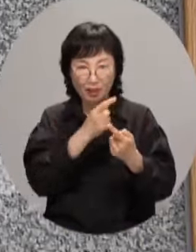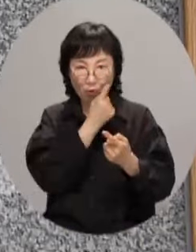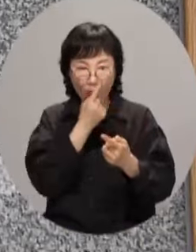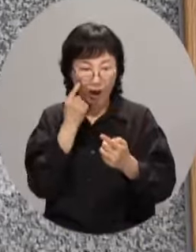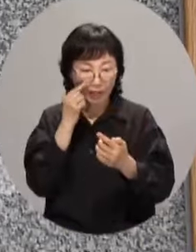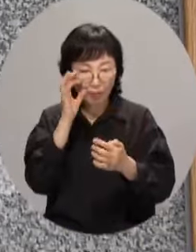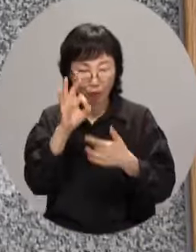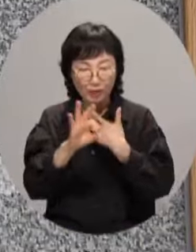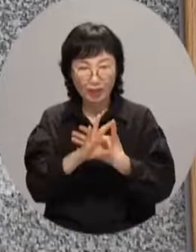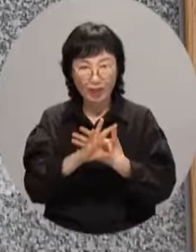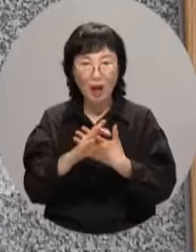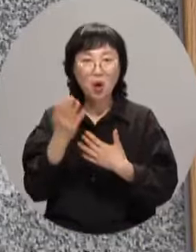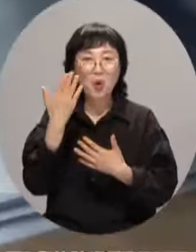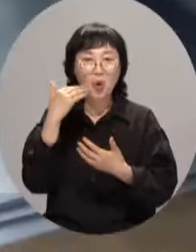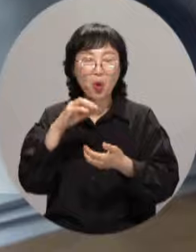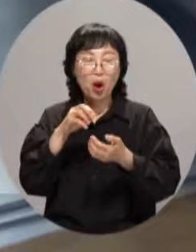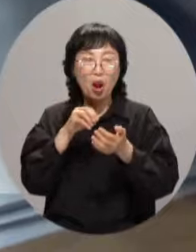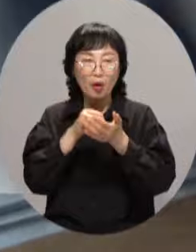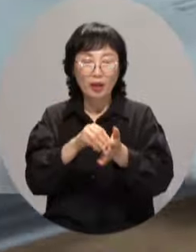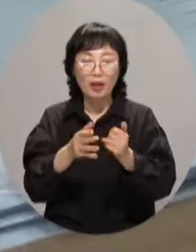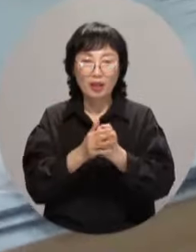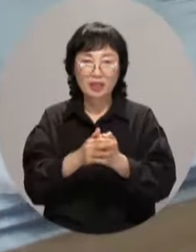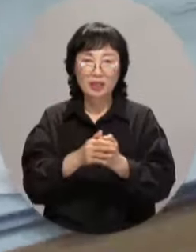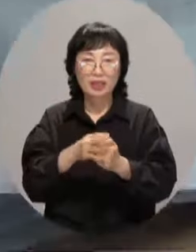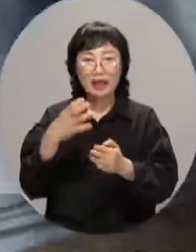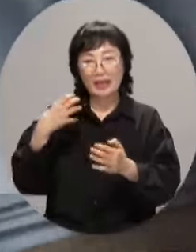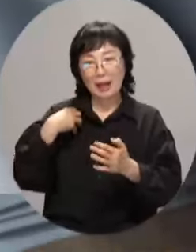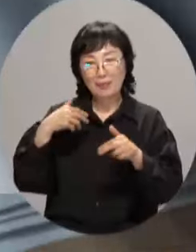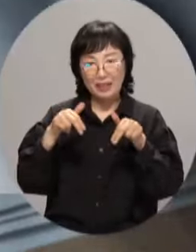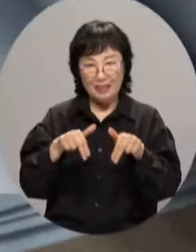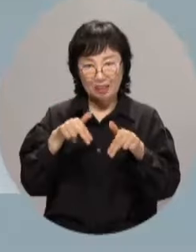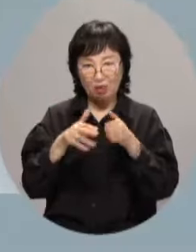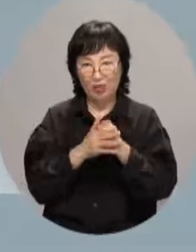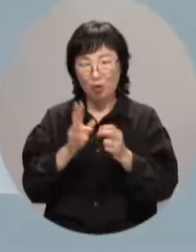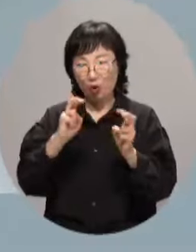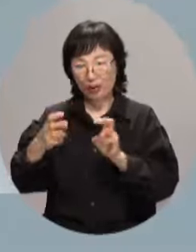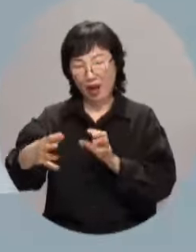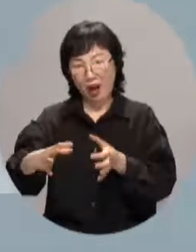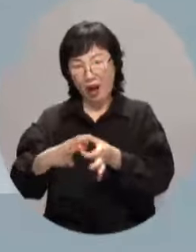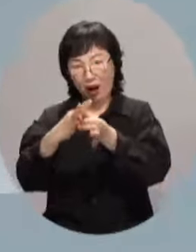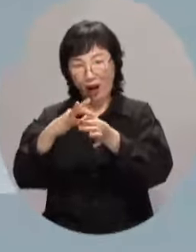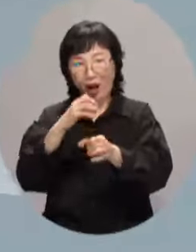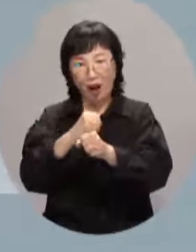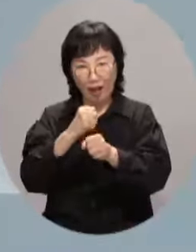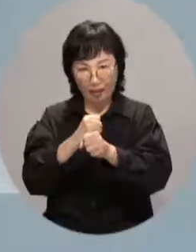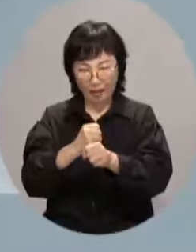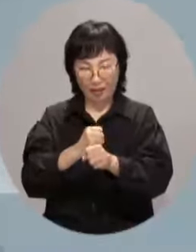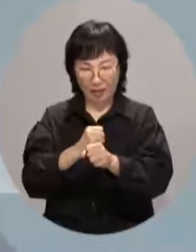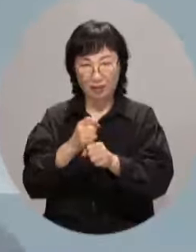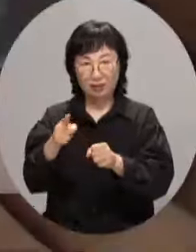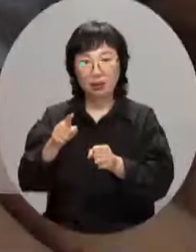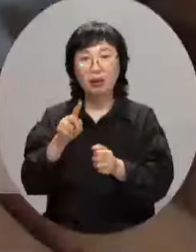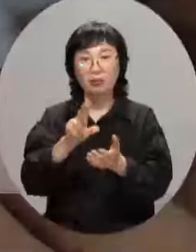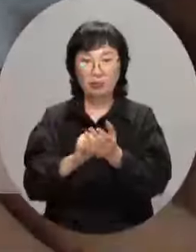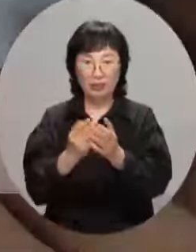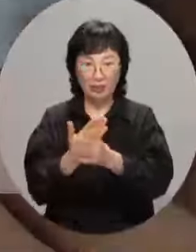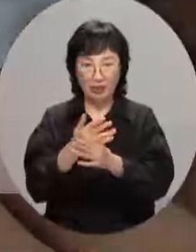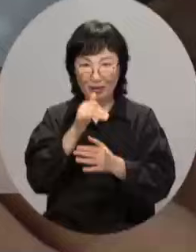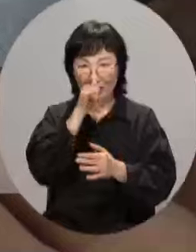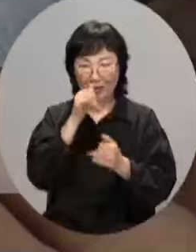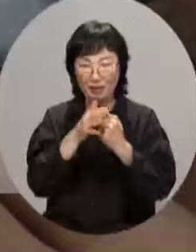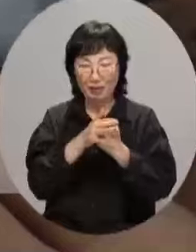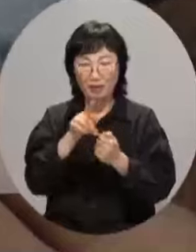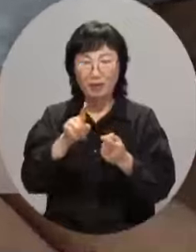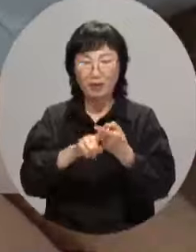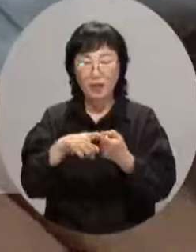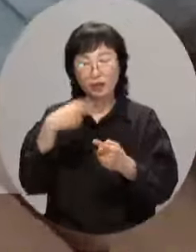임기재 담당 공무원이 업체와 결탁해 비위를 주도한 것으로 파악됐다 해당 주무관과 업체 두 곳을 수사